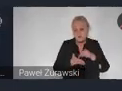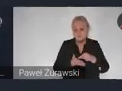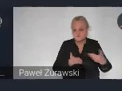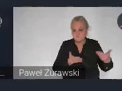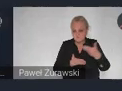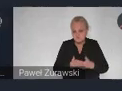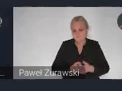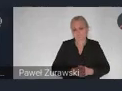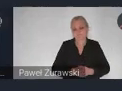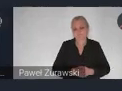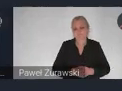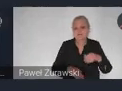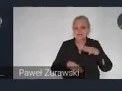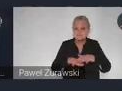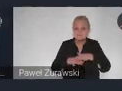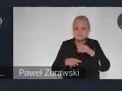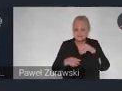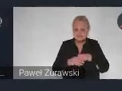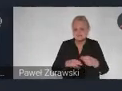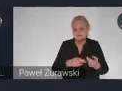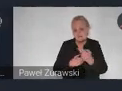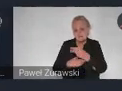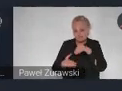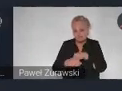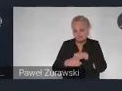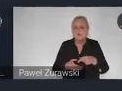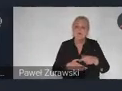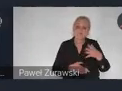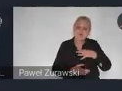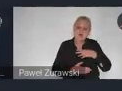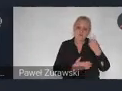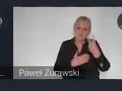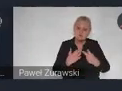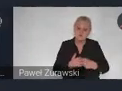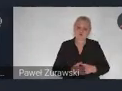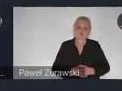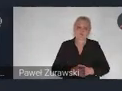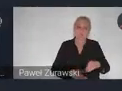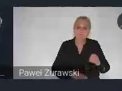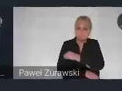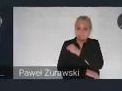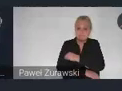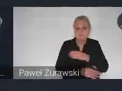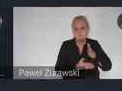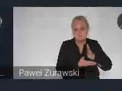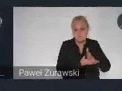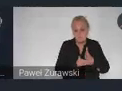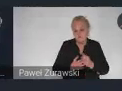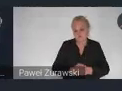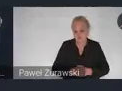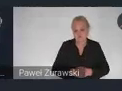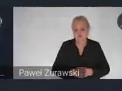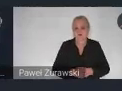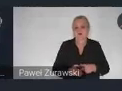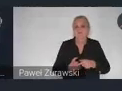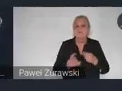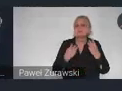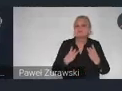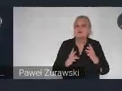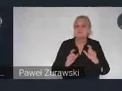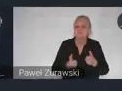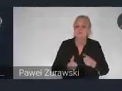wniosek w systemie obsługi dotacji warto zapoznać się z materiałami pomocniczymi przede wszystkim